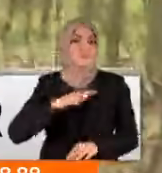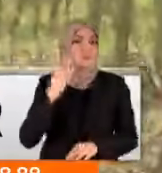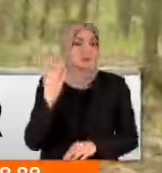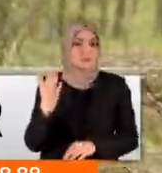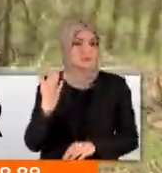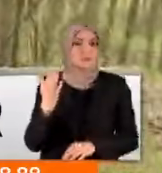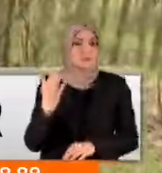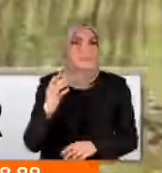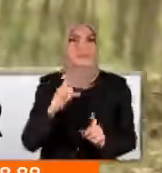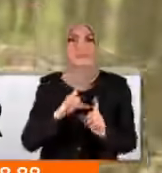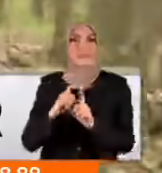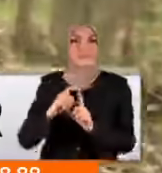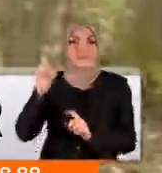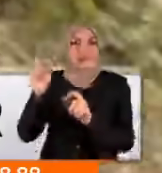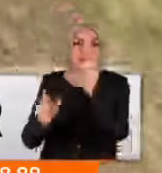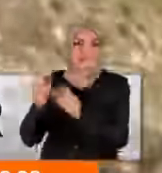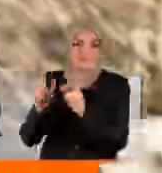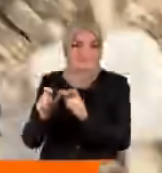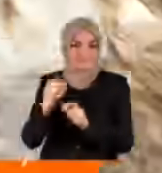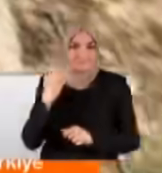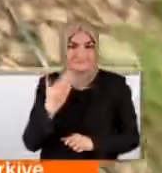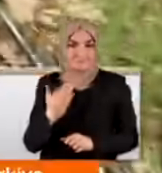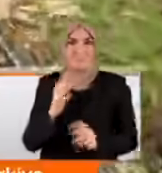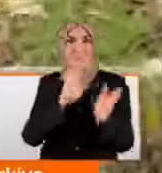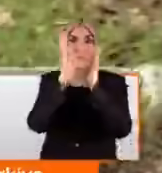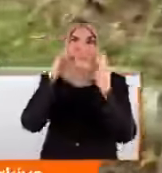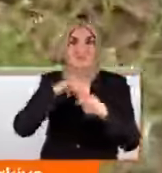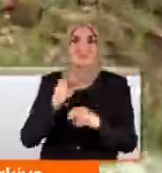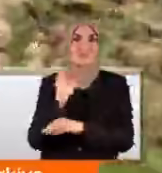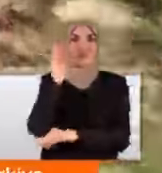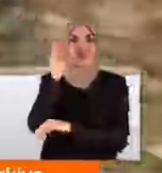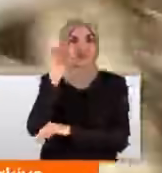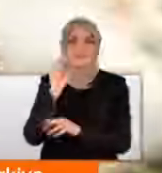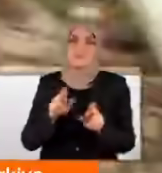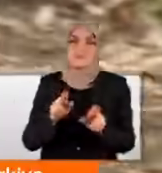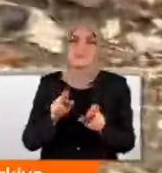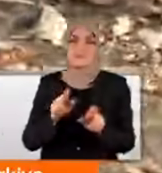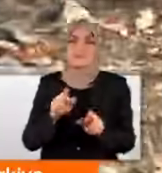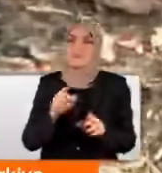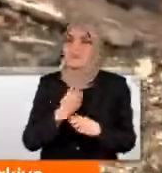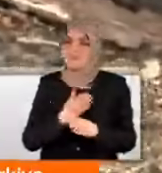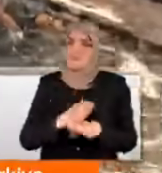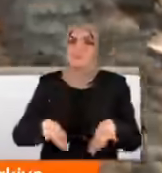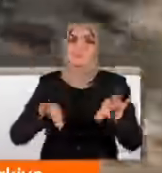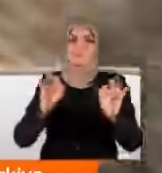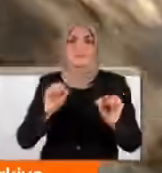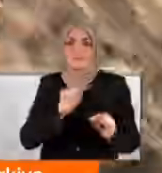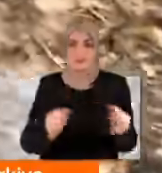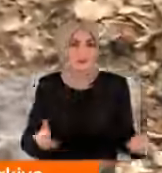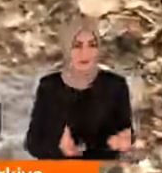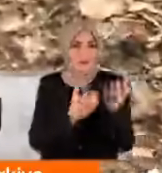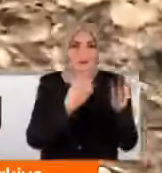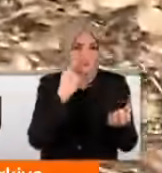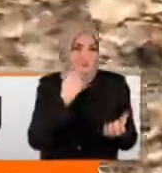anlamıyla ormanın derinlikleri yaşam alanında çevirmişler İşte onların izlediği işte su bidonu yetmiyor yakın ateşini izleme